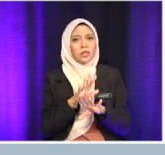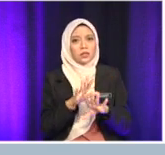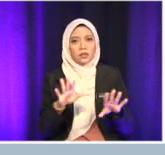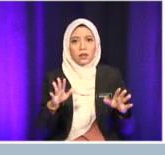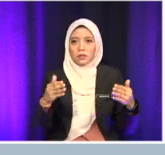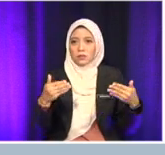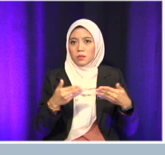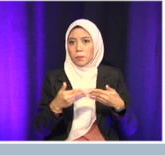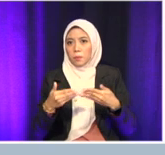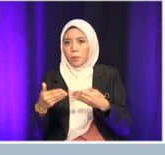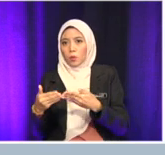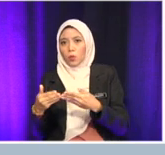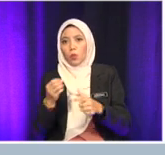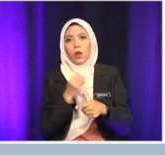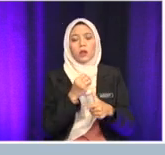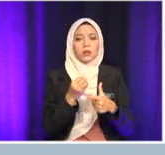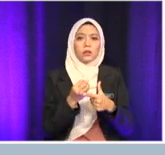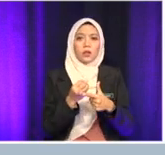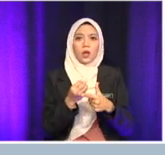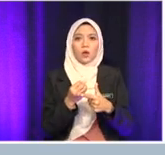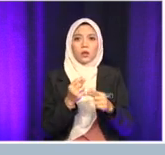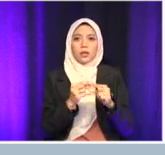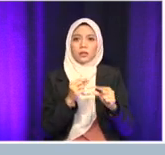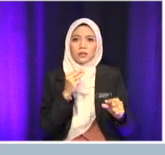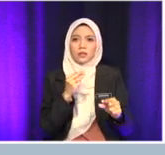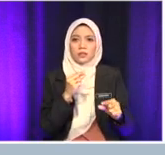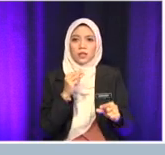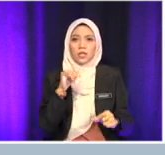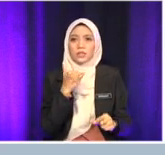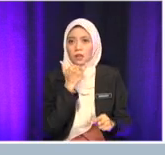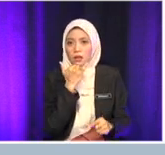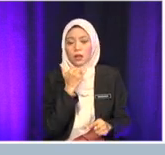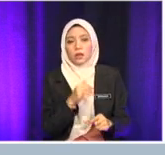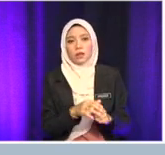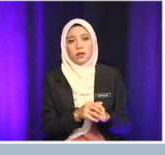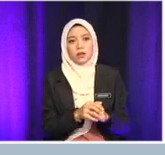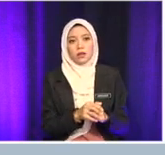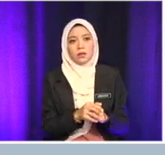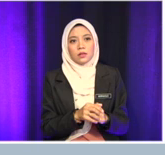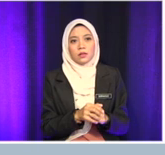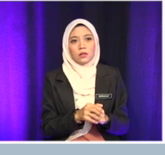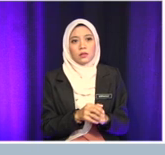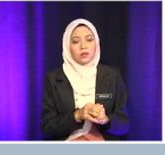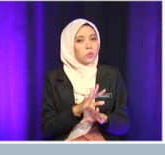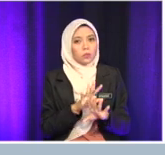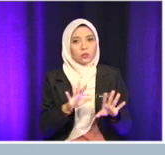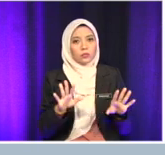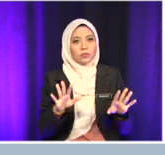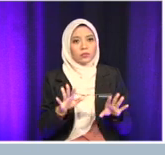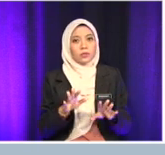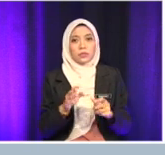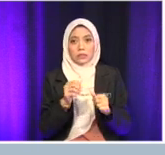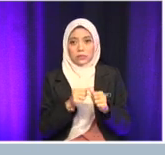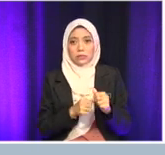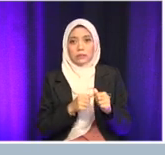terputus ataupun nampak nih kan tak garis Betul tak boleh ataupun ada garisnya lebih hantu aku tak boleh juga setiap